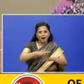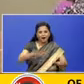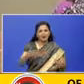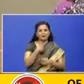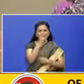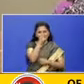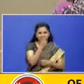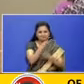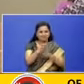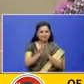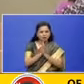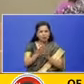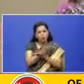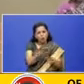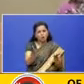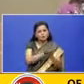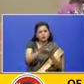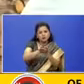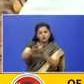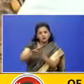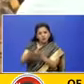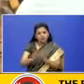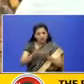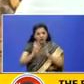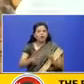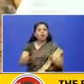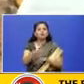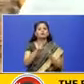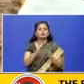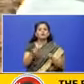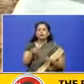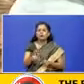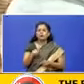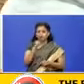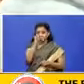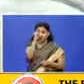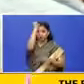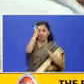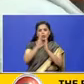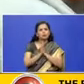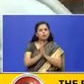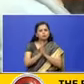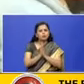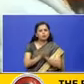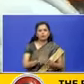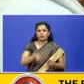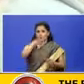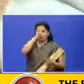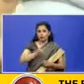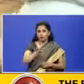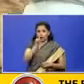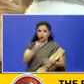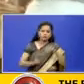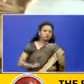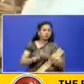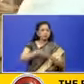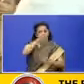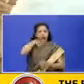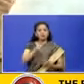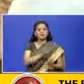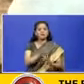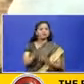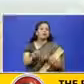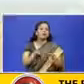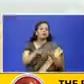स्रोत सबकी सफाई की जाती है। छठ का पर्व एक भारत श्रेष्ठ भारत का भी उदाहरण